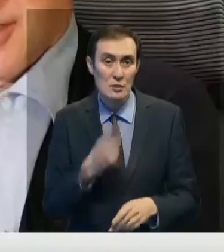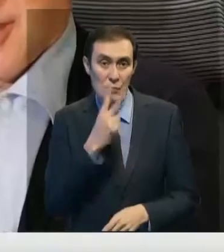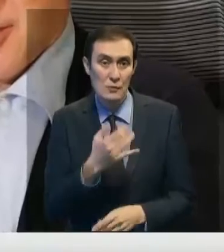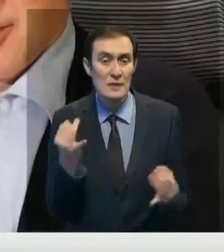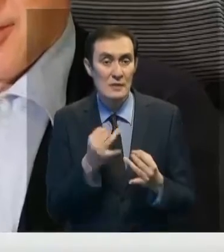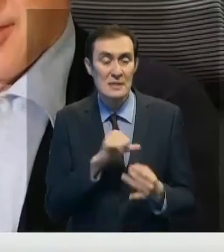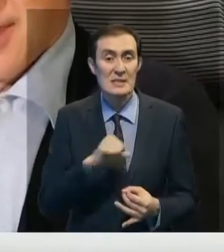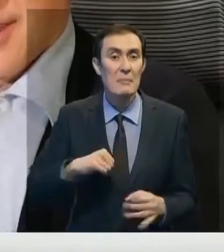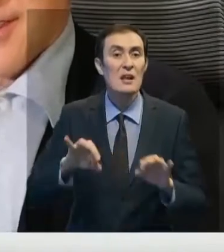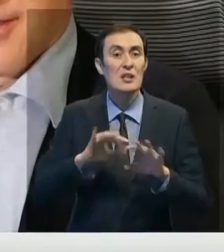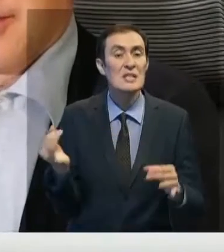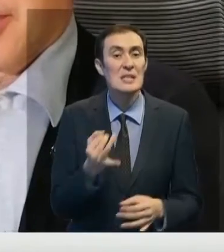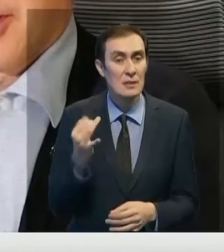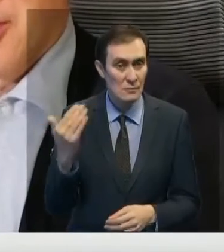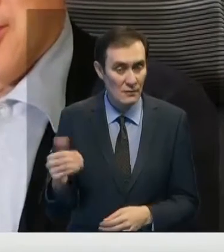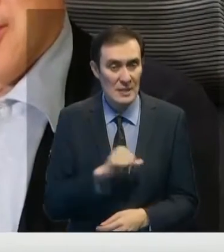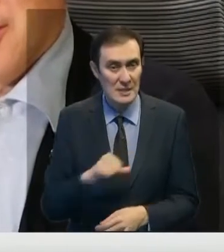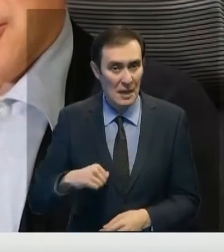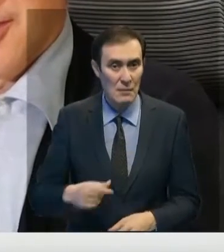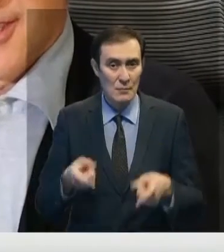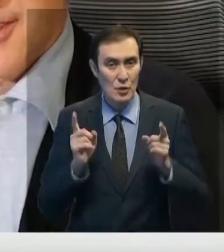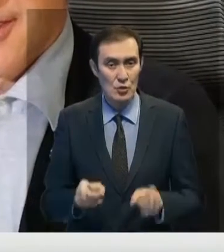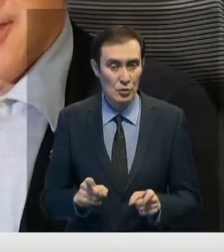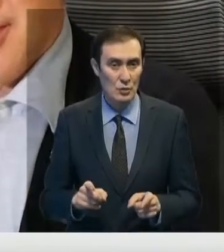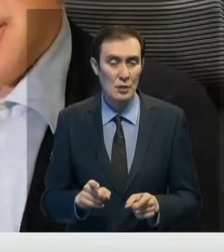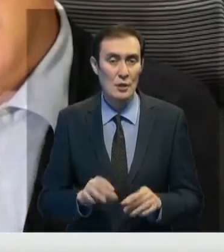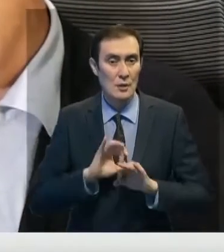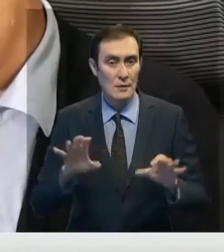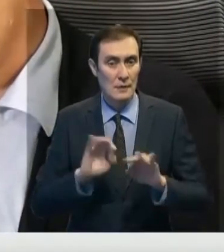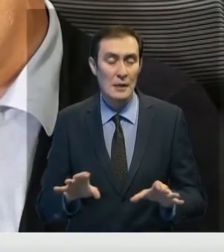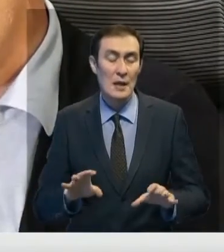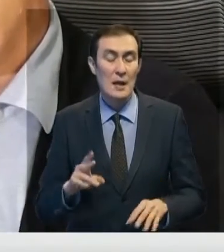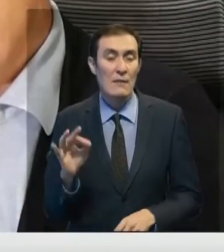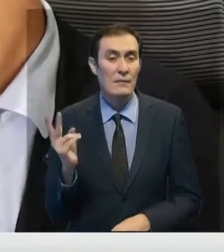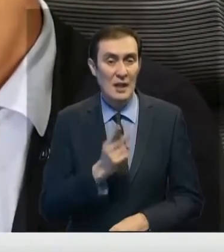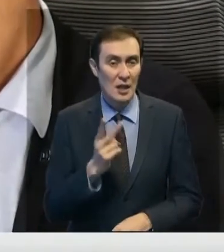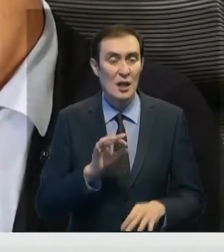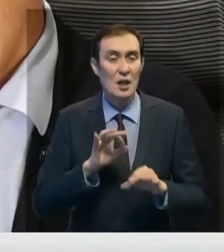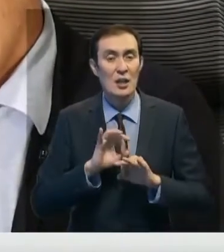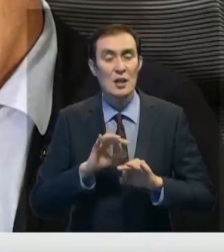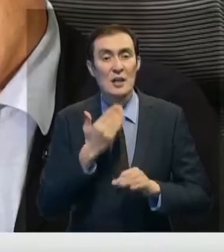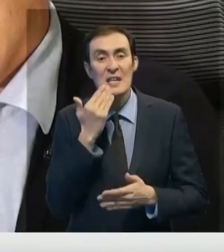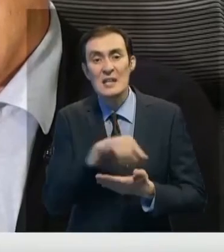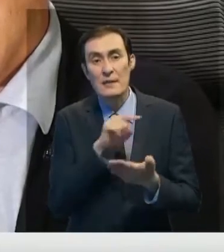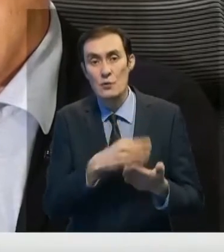сам рассказчик хорош. Это раз. Он прирожденный сторителлер, как говорят. Во-вторых, интервьюер